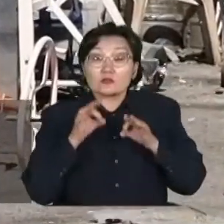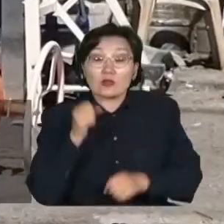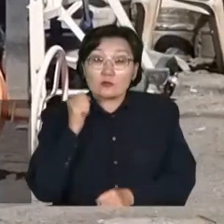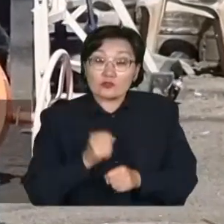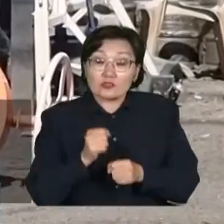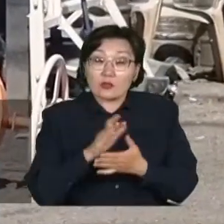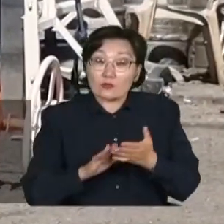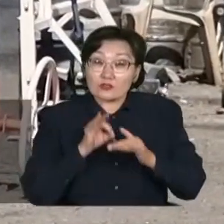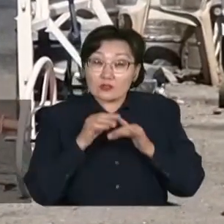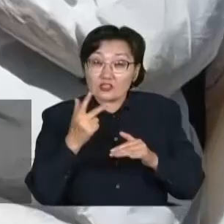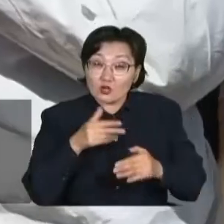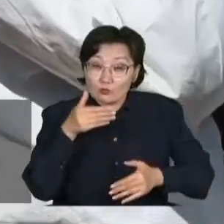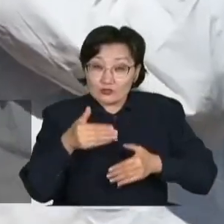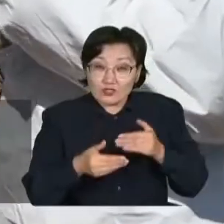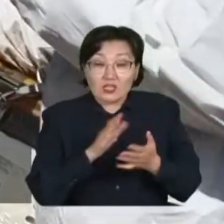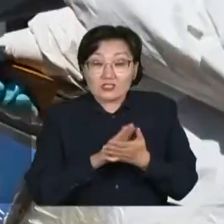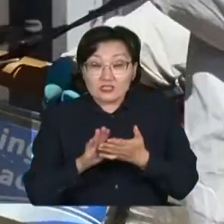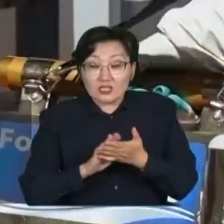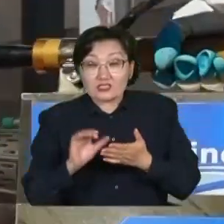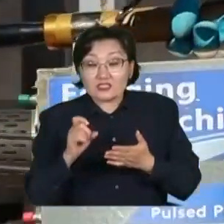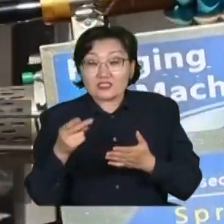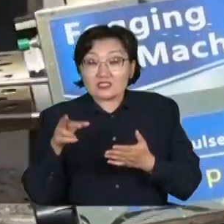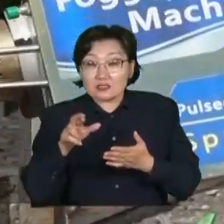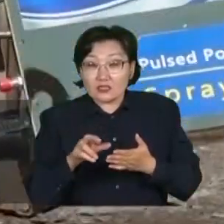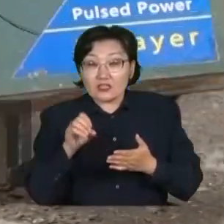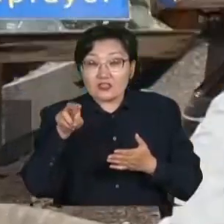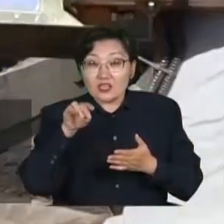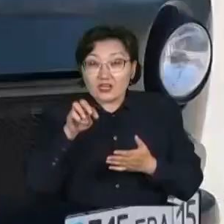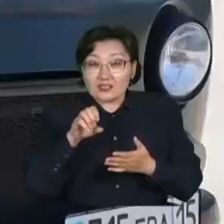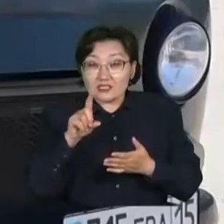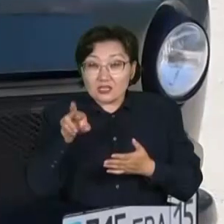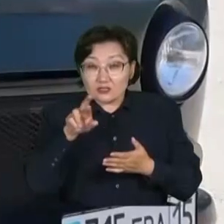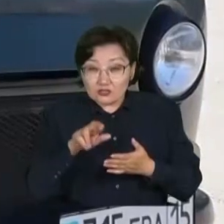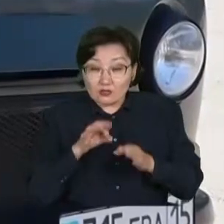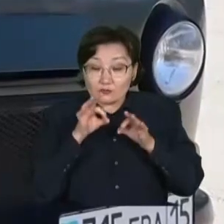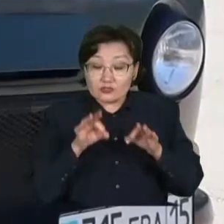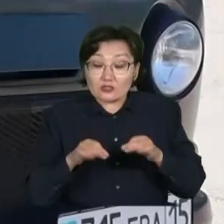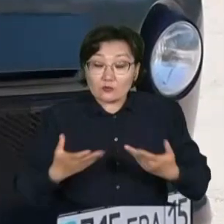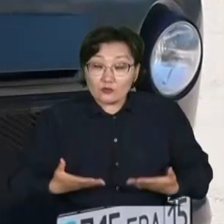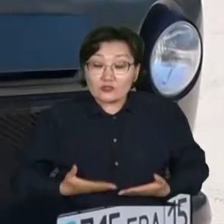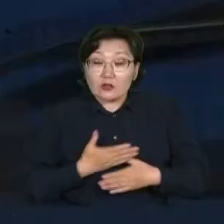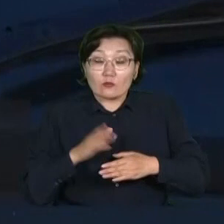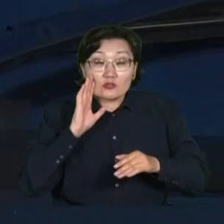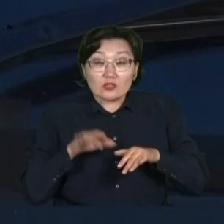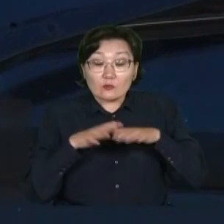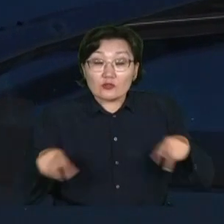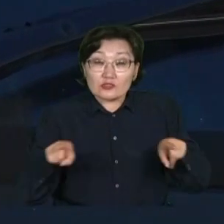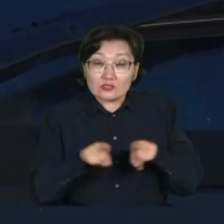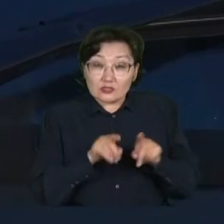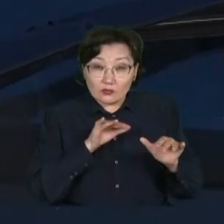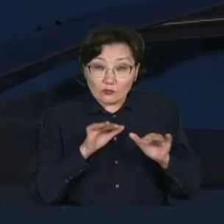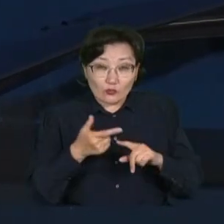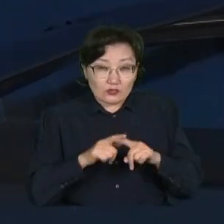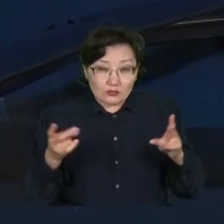обработка проходит в три этапа – дезинфекция, дезинсекция и дератизация. И, как отмечают жители, после наводнения подобные меры